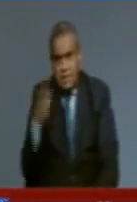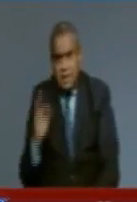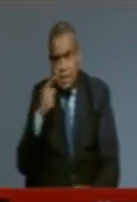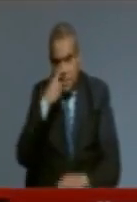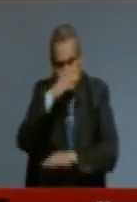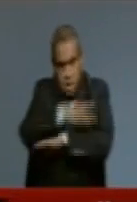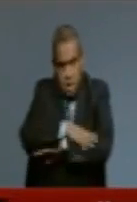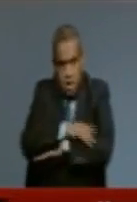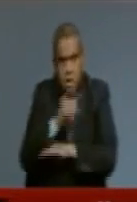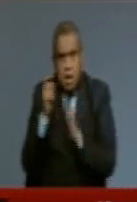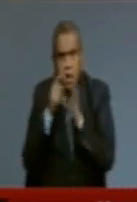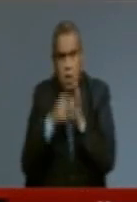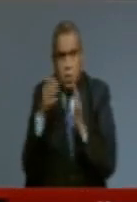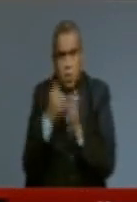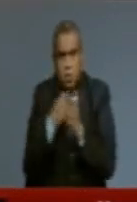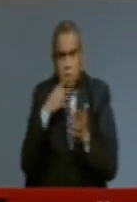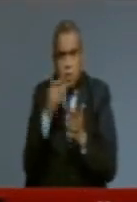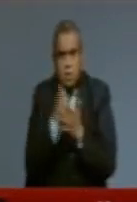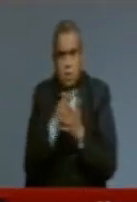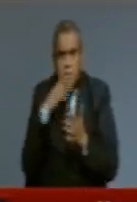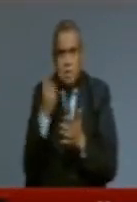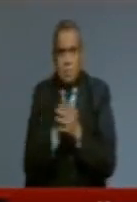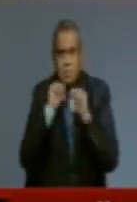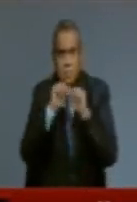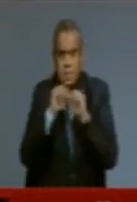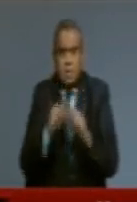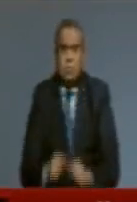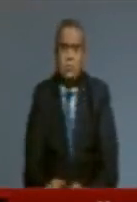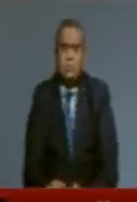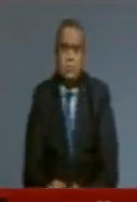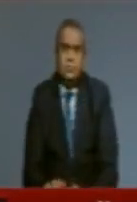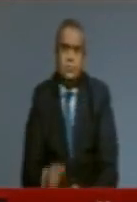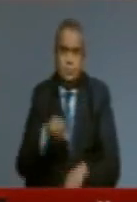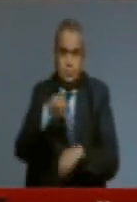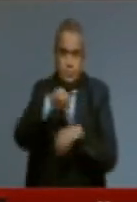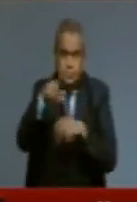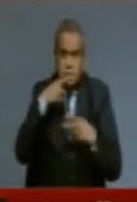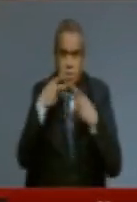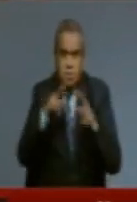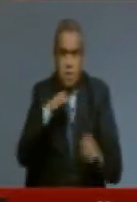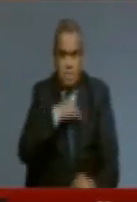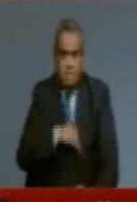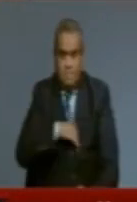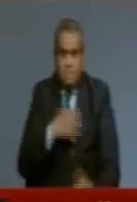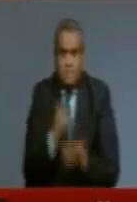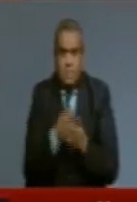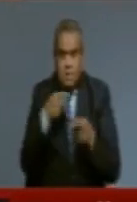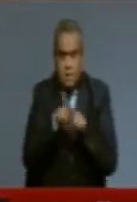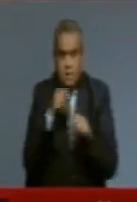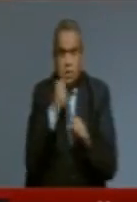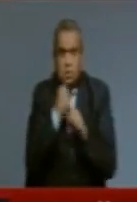ونرفض إرضاء النزوعات الحديثة، فلذلك نحن مستعدون لتحسين جودة حياة